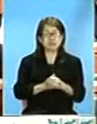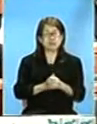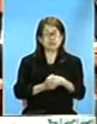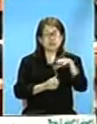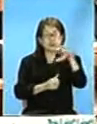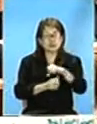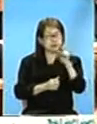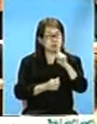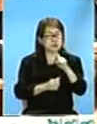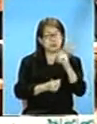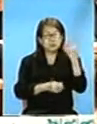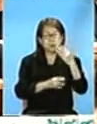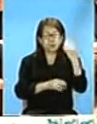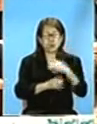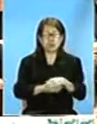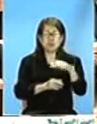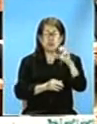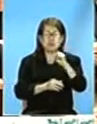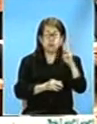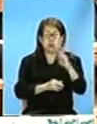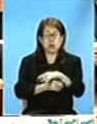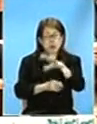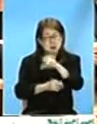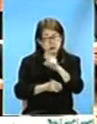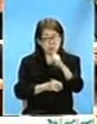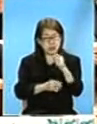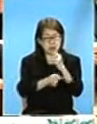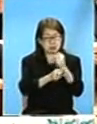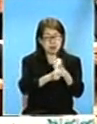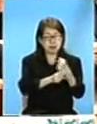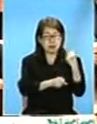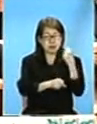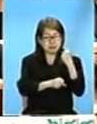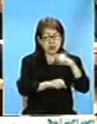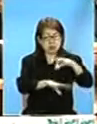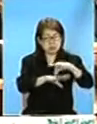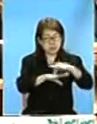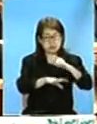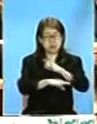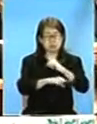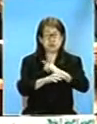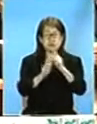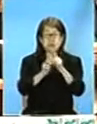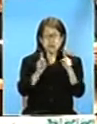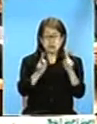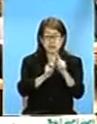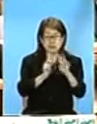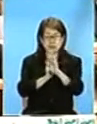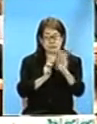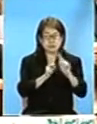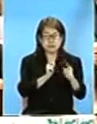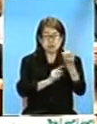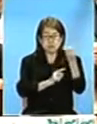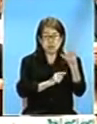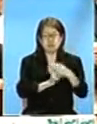าและอำนาจหน้าที่ที่แตกต่างกันไปโดยส่วนใหญ่นั้นเขาเป็